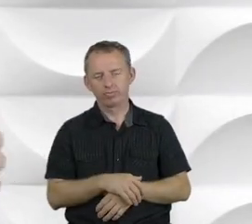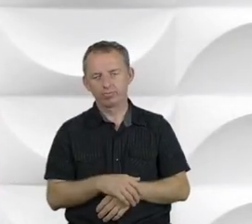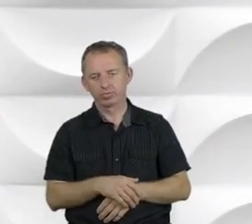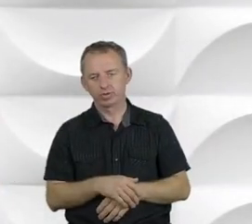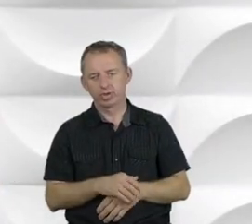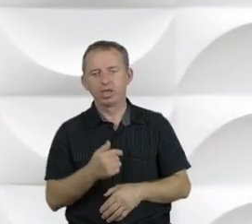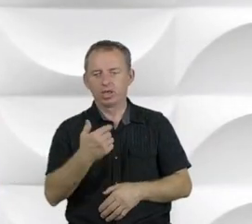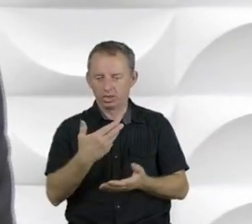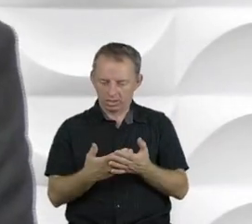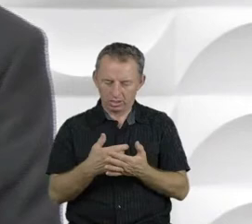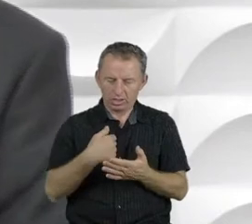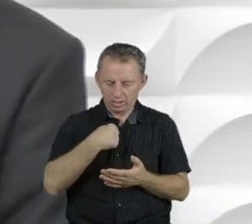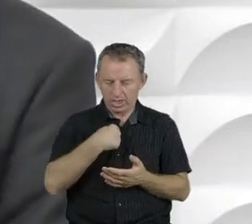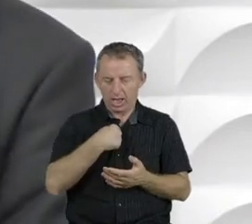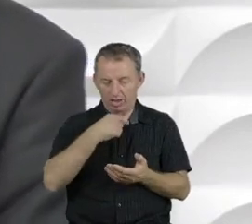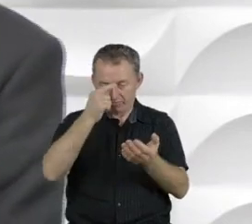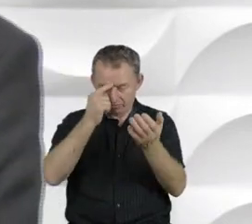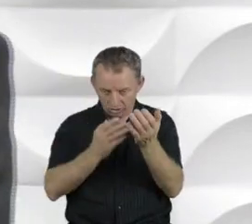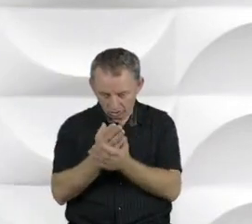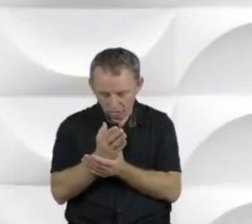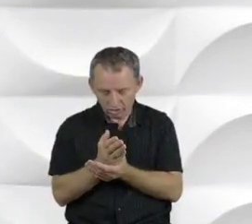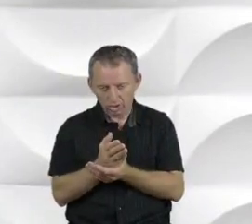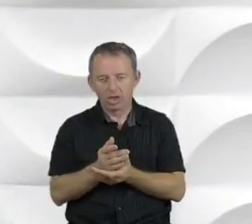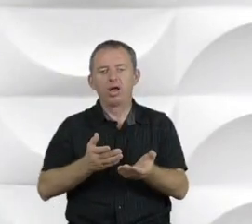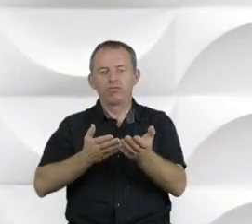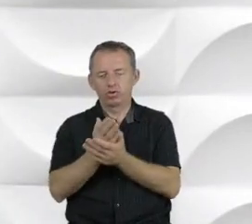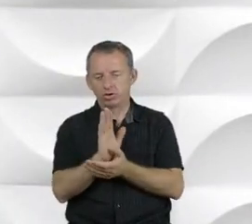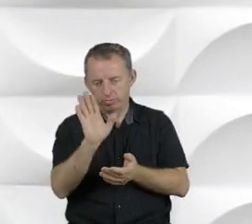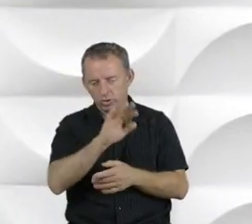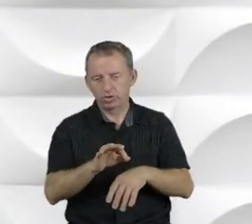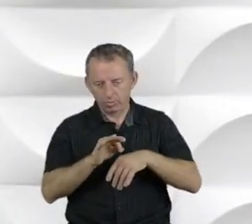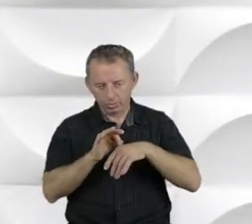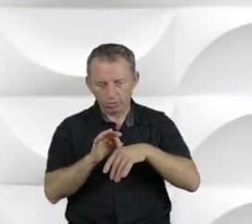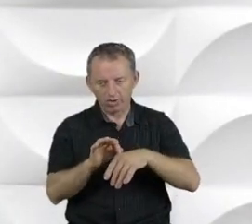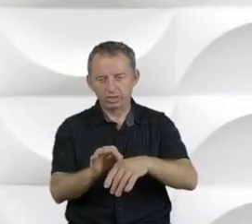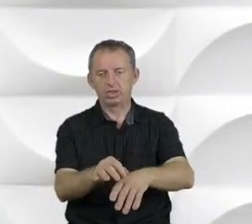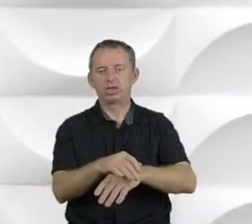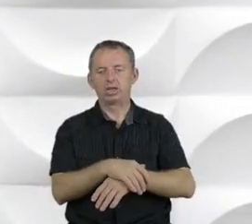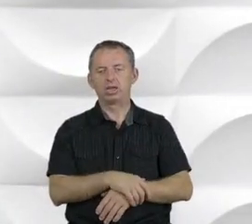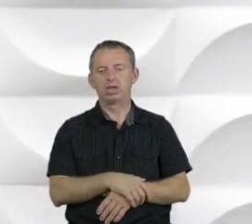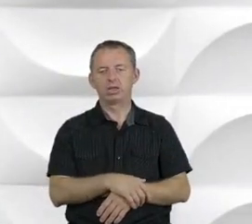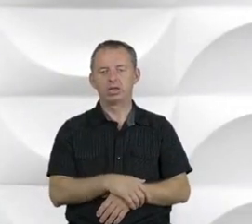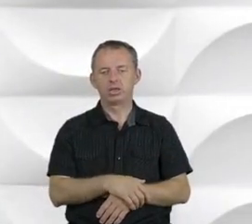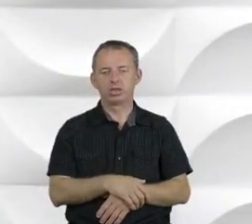Dlaczego ja wierzący w Boże prowadzenie,